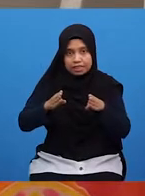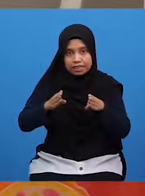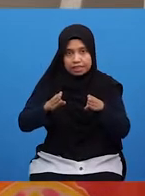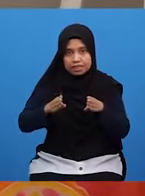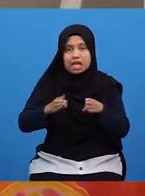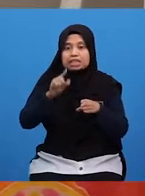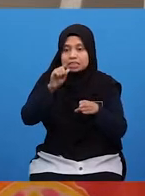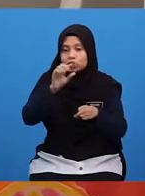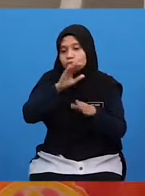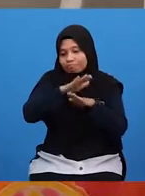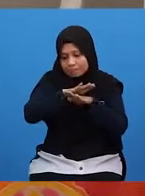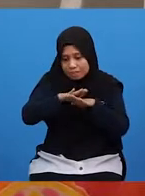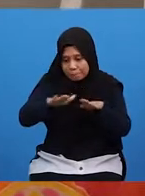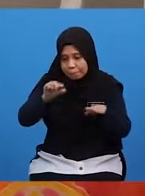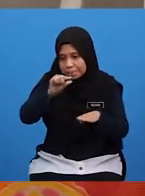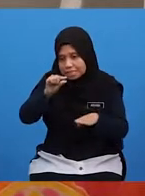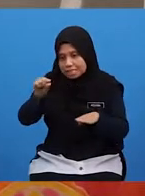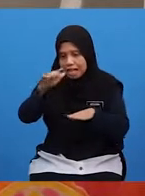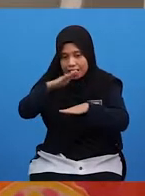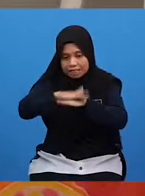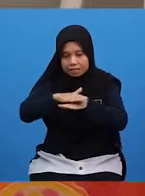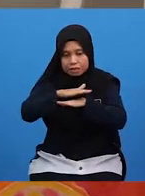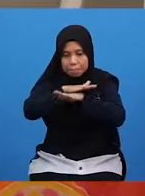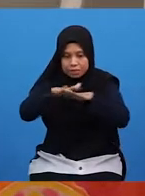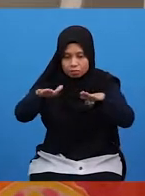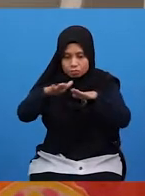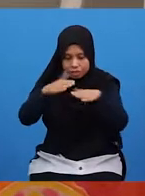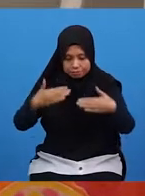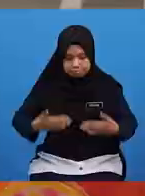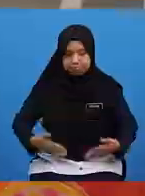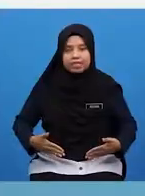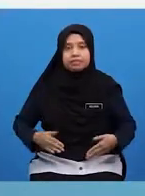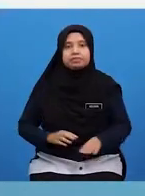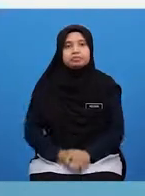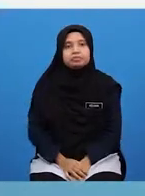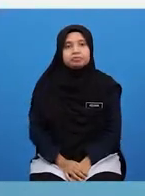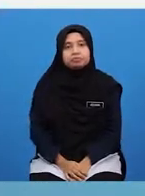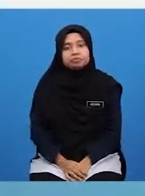secara satu lapis cantingan di atas permukaan kain.